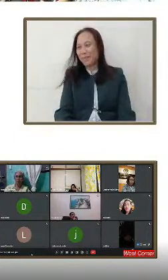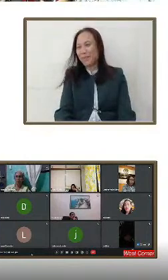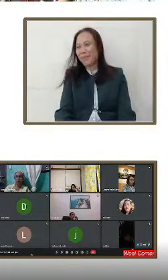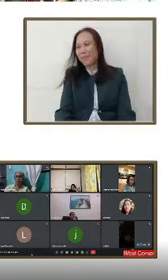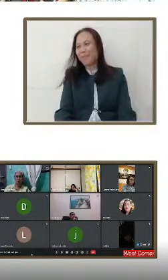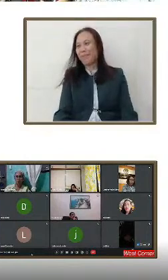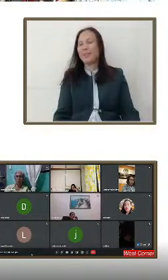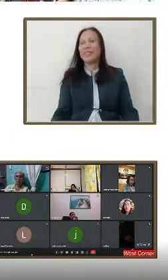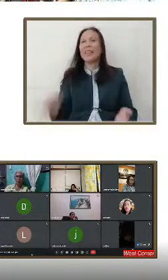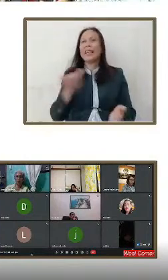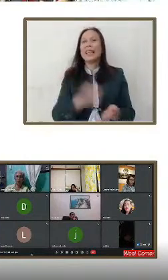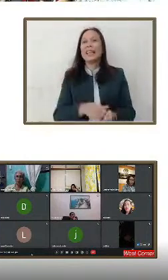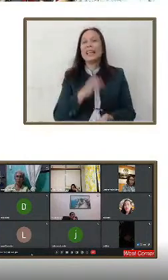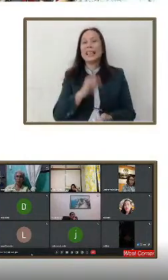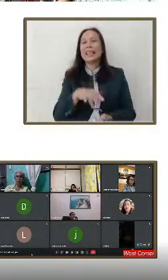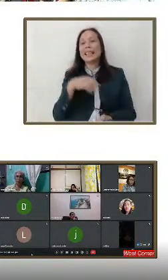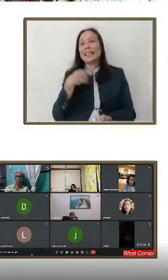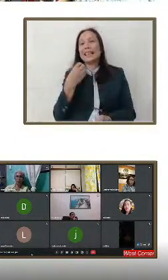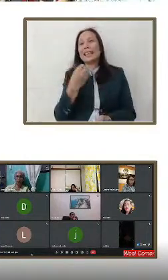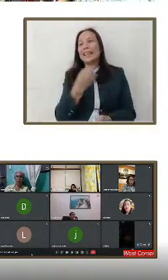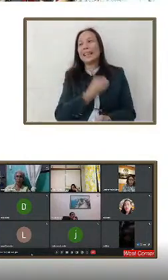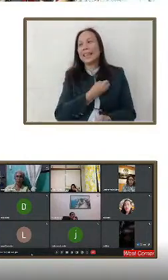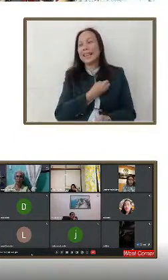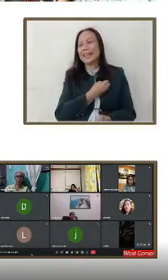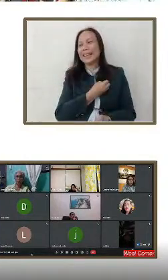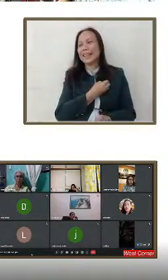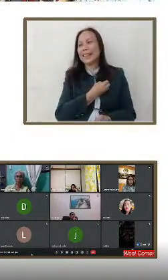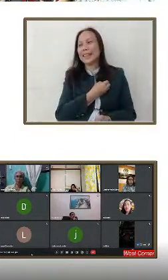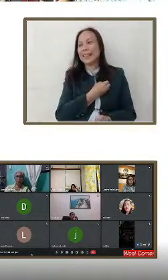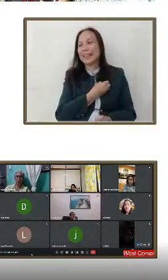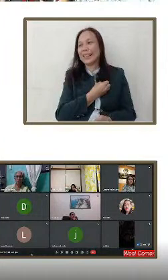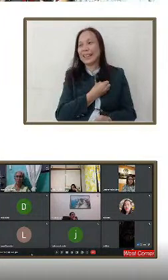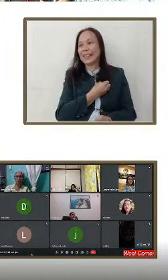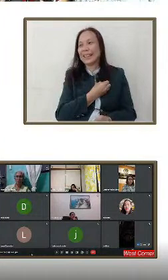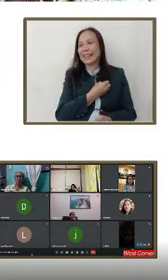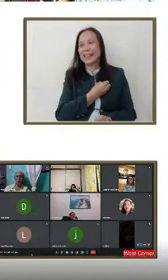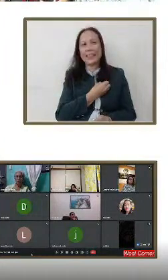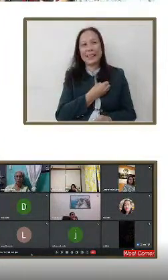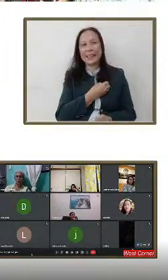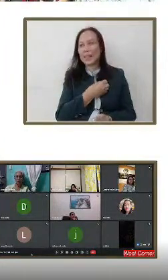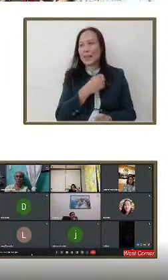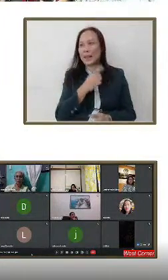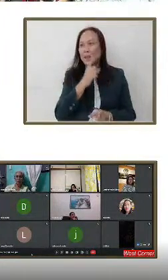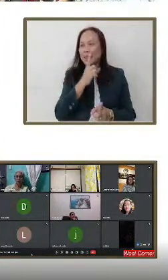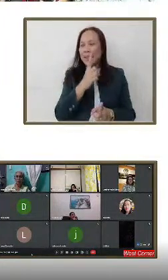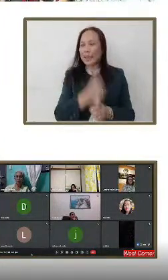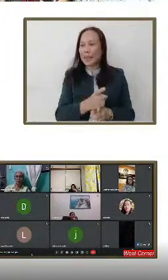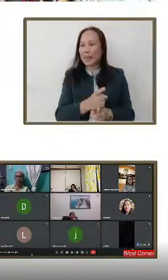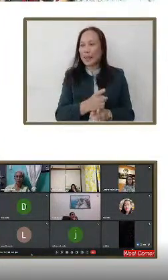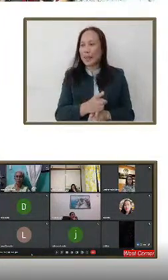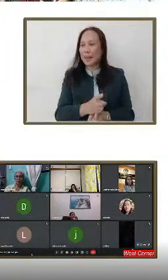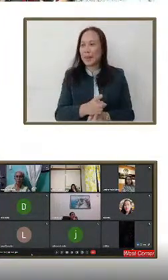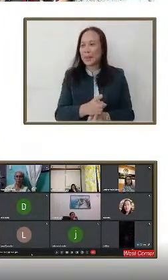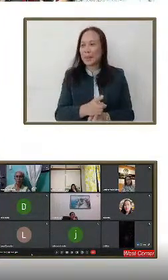po ang international way of communication eh. Yun yung English eh. Salamat nga tayo na hindi